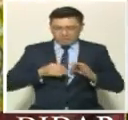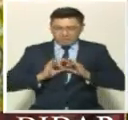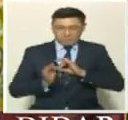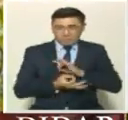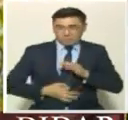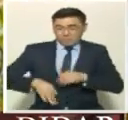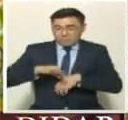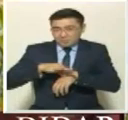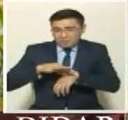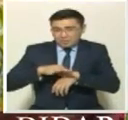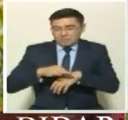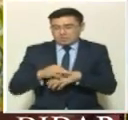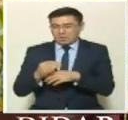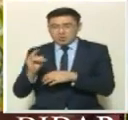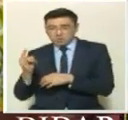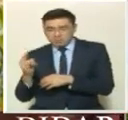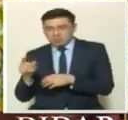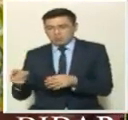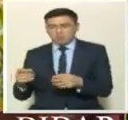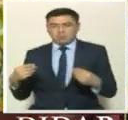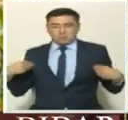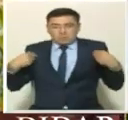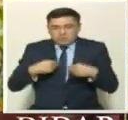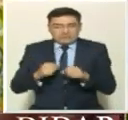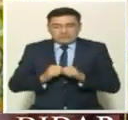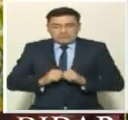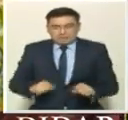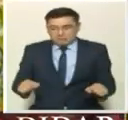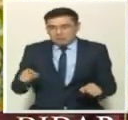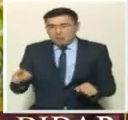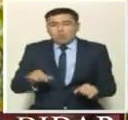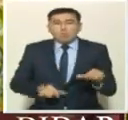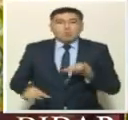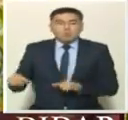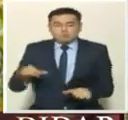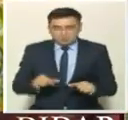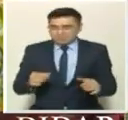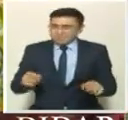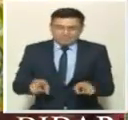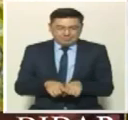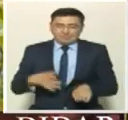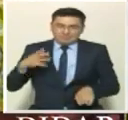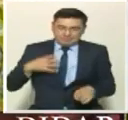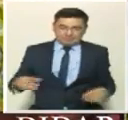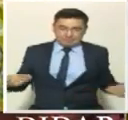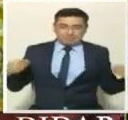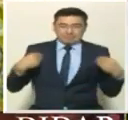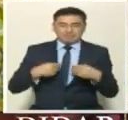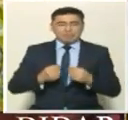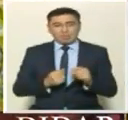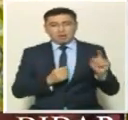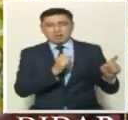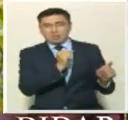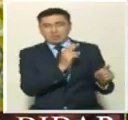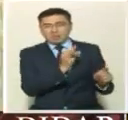болғасын, баламды мен шешіндіріп қоюым керекпін. Жерге жасам бетон мұздай, мұздай да. Қай бір жақсы салды деп ойлайсыздар осы акимат үйді?